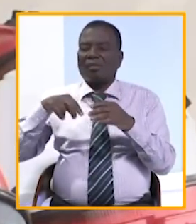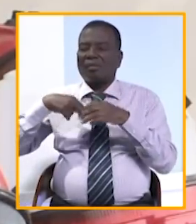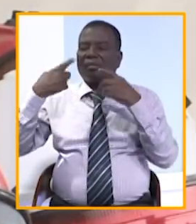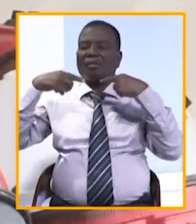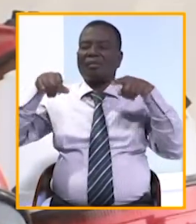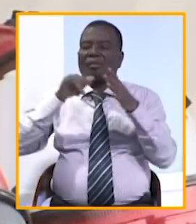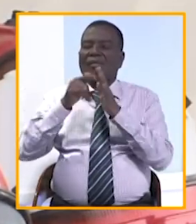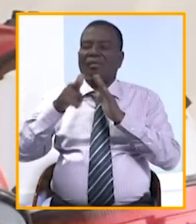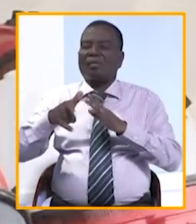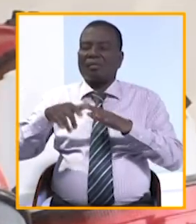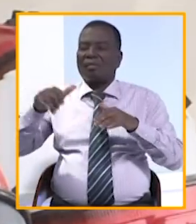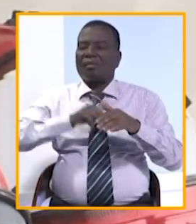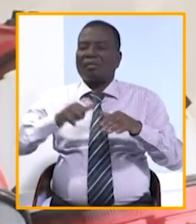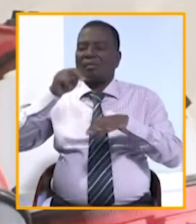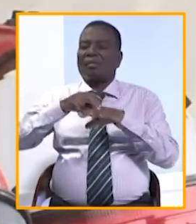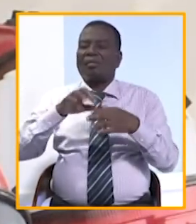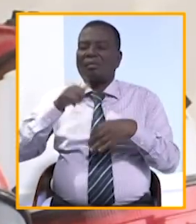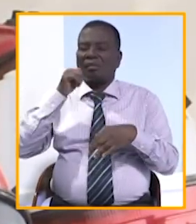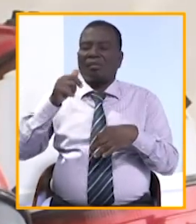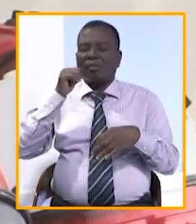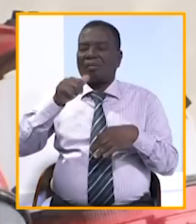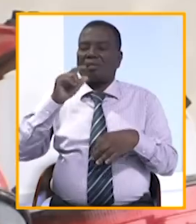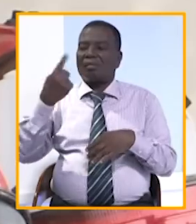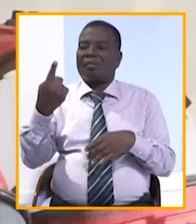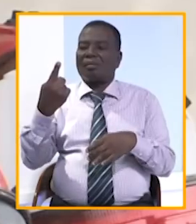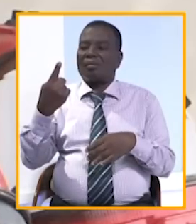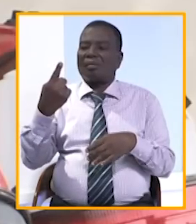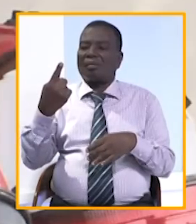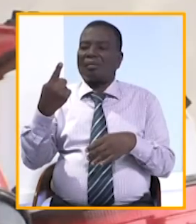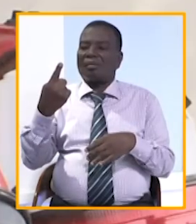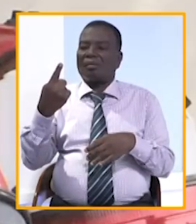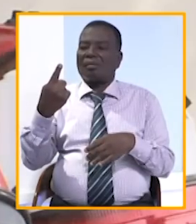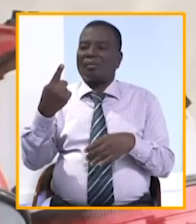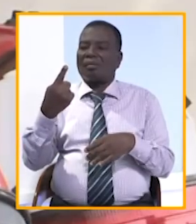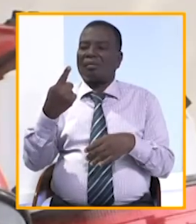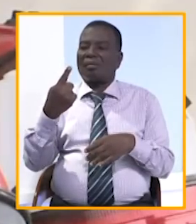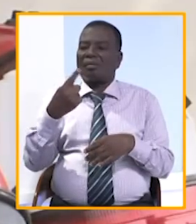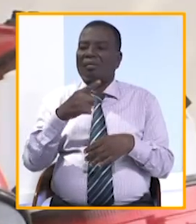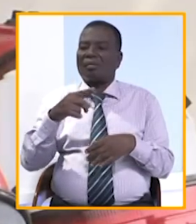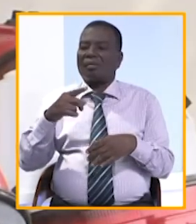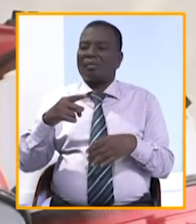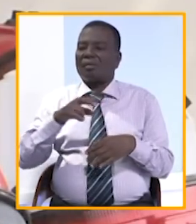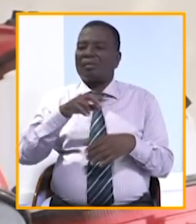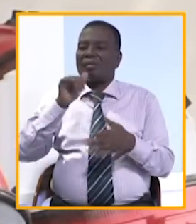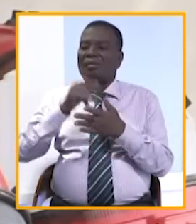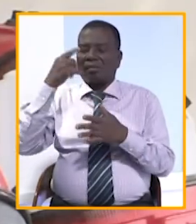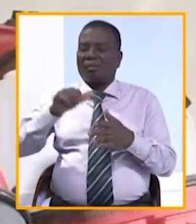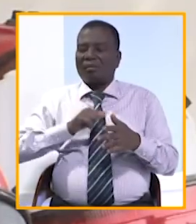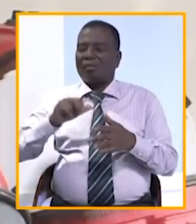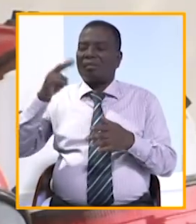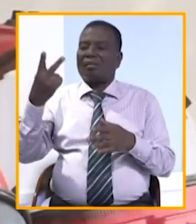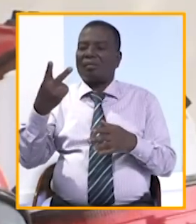cela. L'autonomisation des femmes. Un, elles contribuent à vous autonomiser.